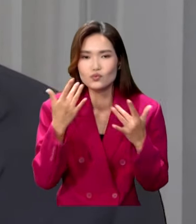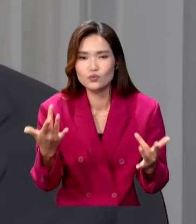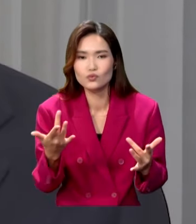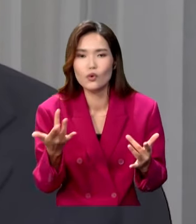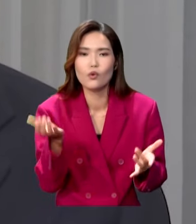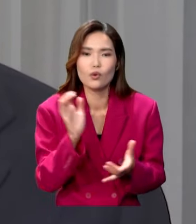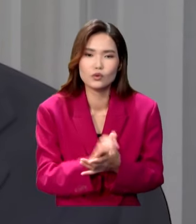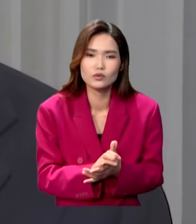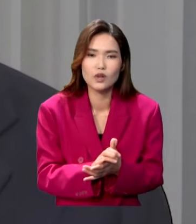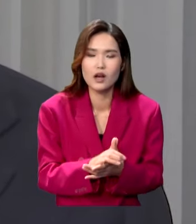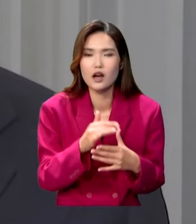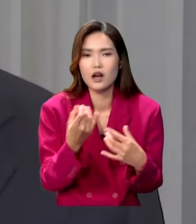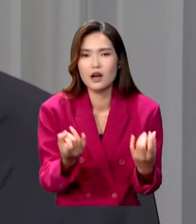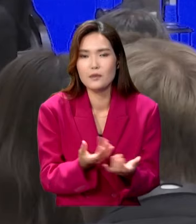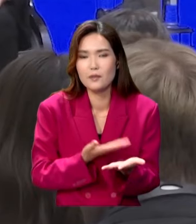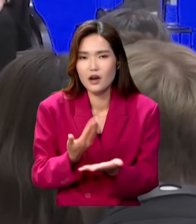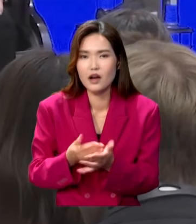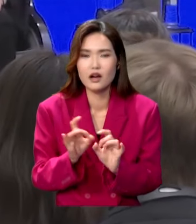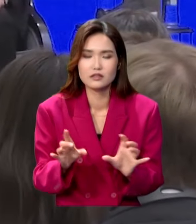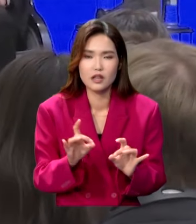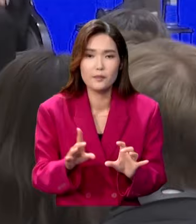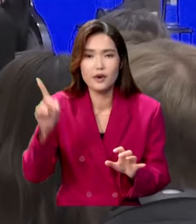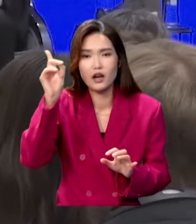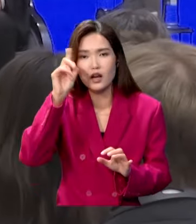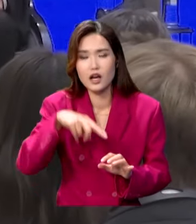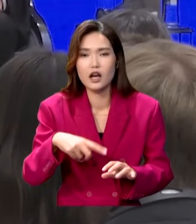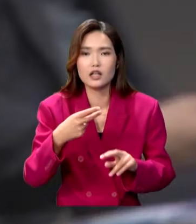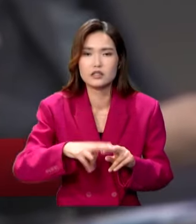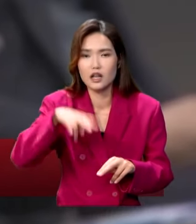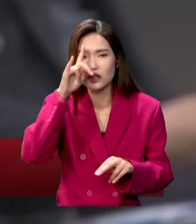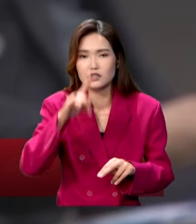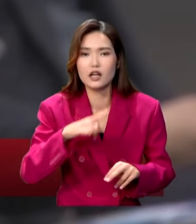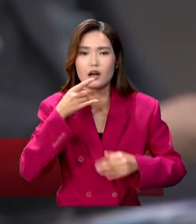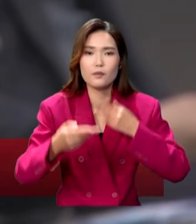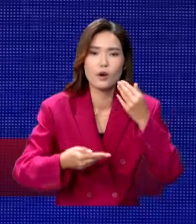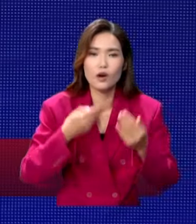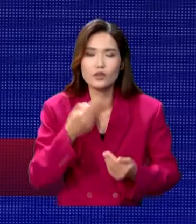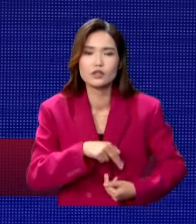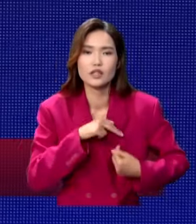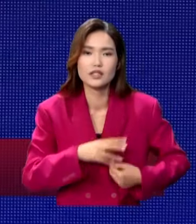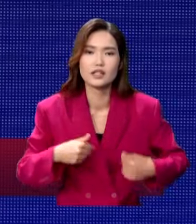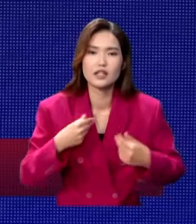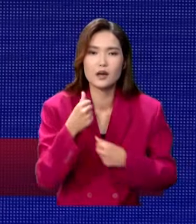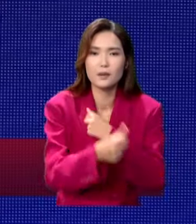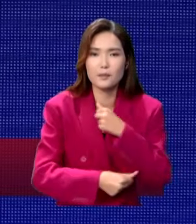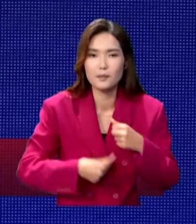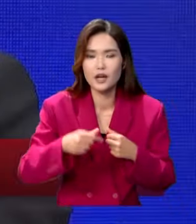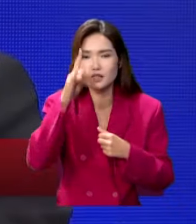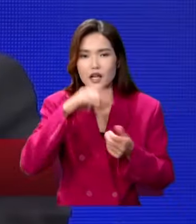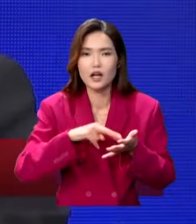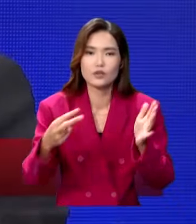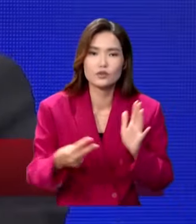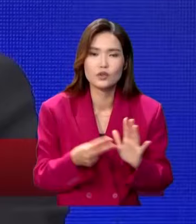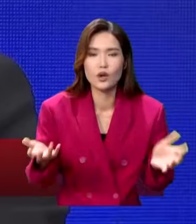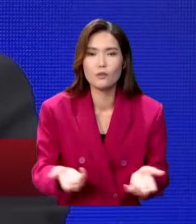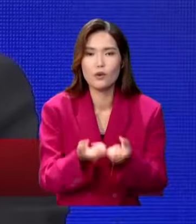теоретиков в области международных отношений. Айта кетейік, бұл жиын Қазақстанның халықаралық қатынастар жөніндегі кеңесінің бастамасымен және қалам жобасының қолдауымен